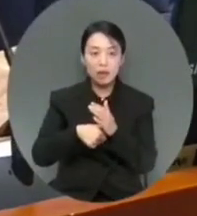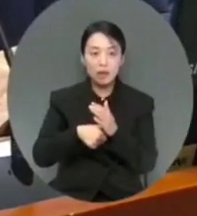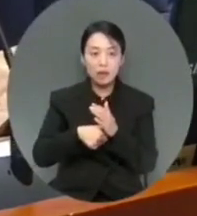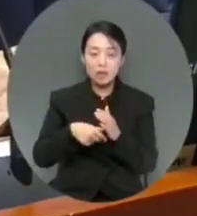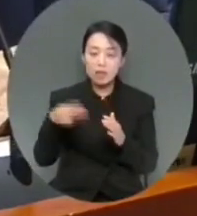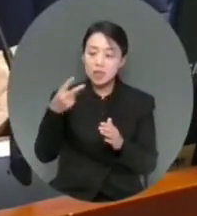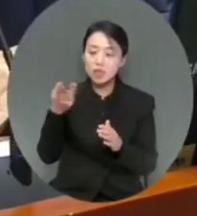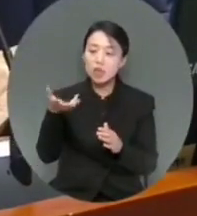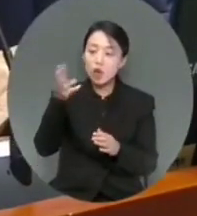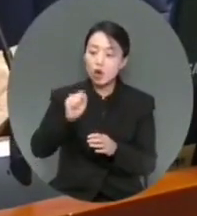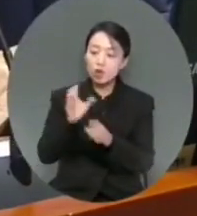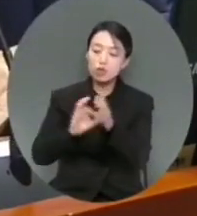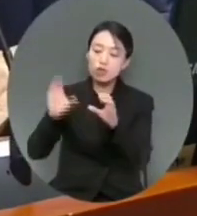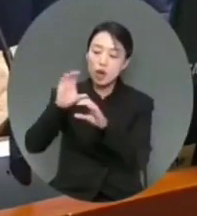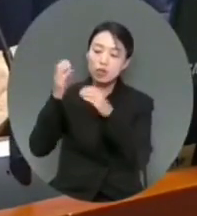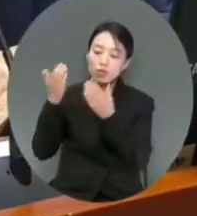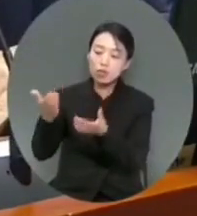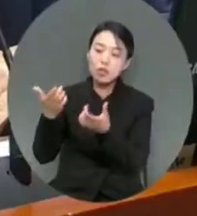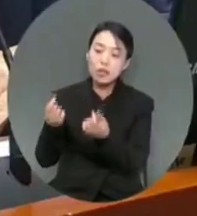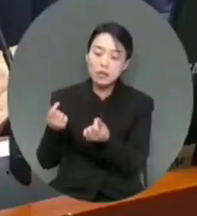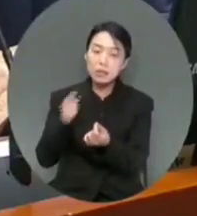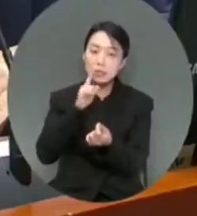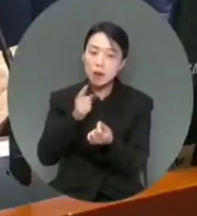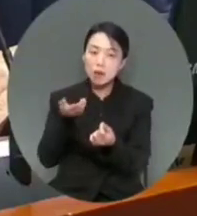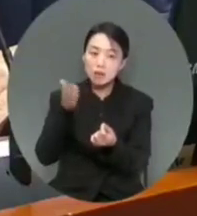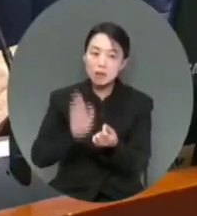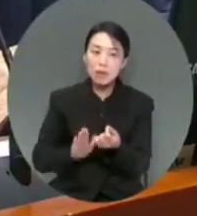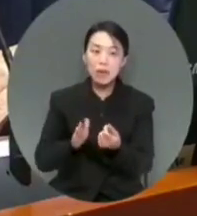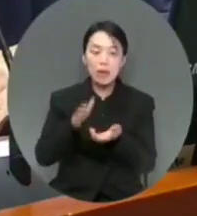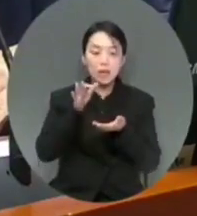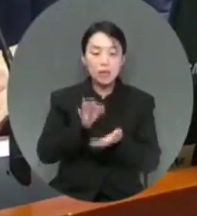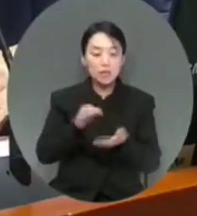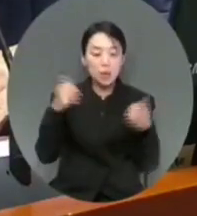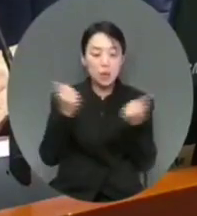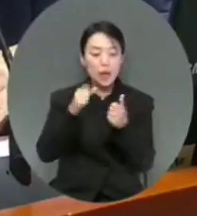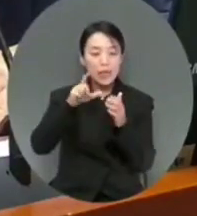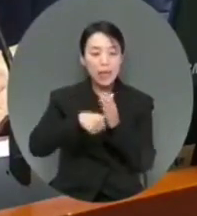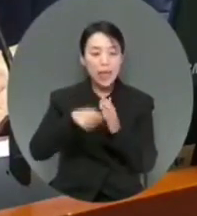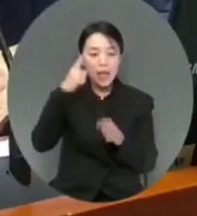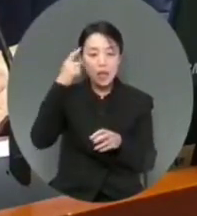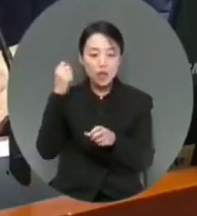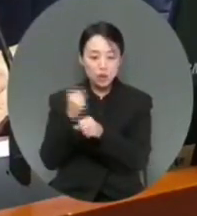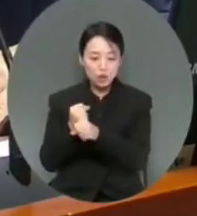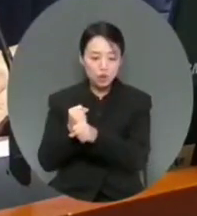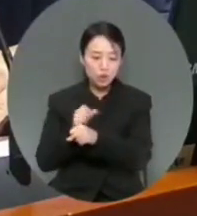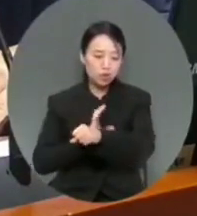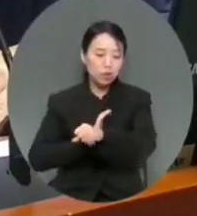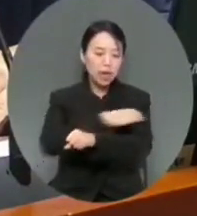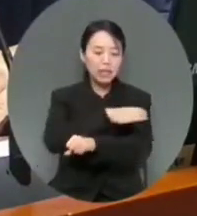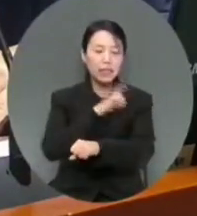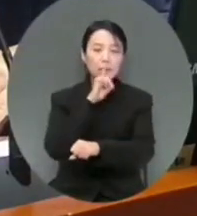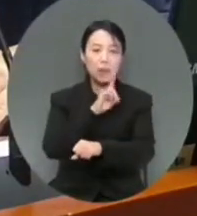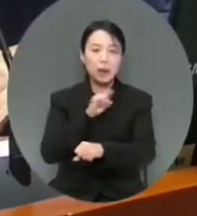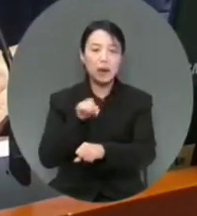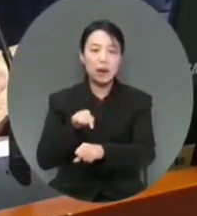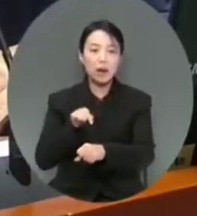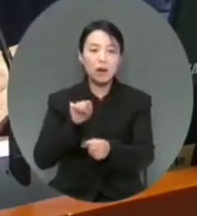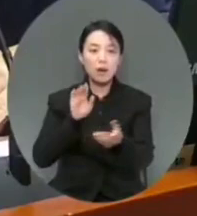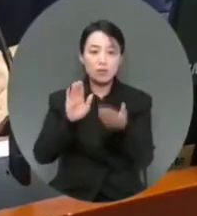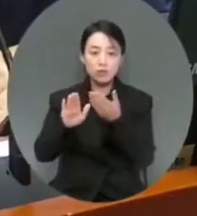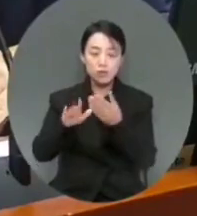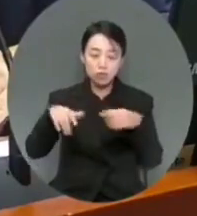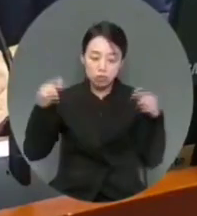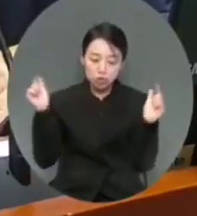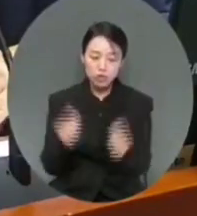증액된 것으로 갔다가 대통령이 재정전략회의에서 R&D 예산 비율을 없애라 카르텔 뭔지 말씀하시면서 그게 그대로